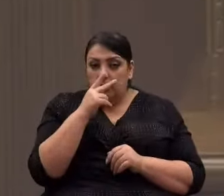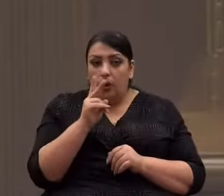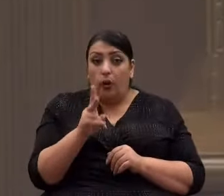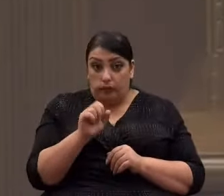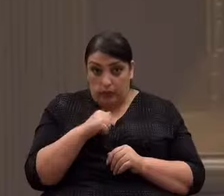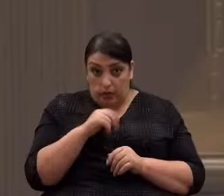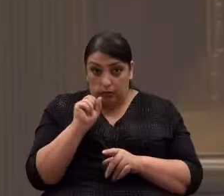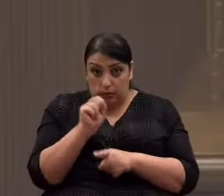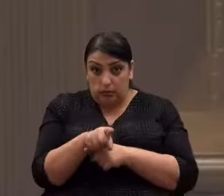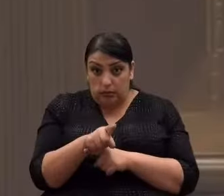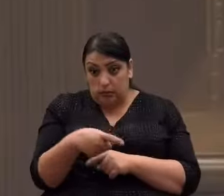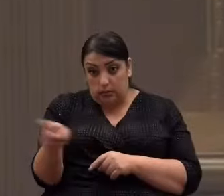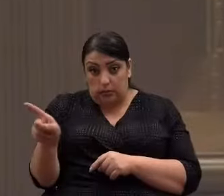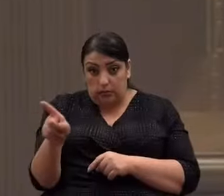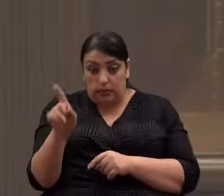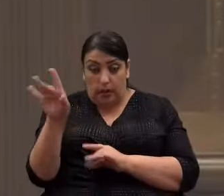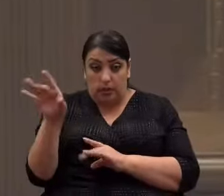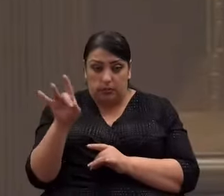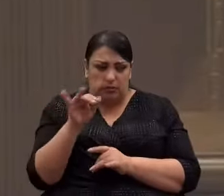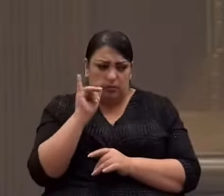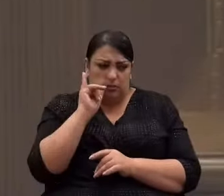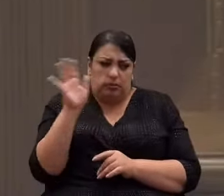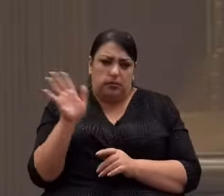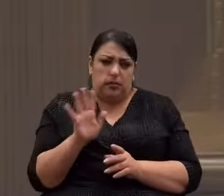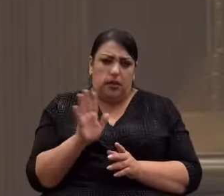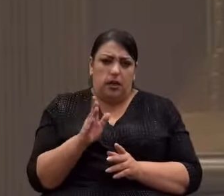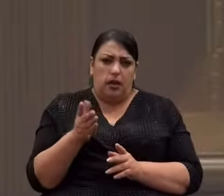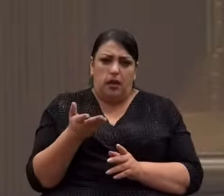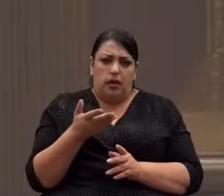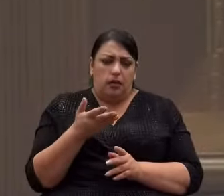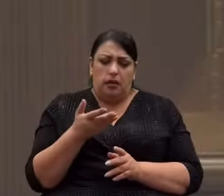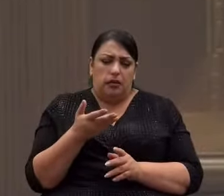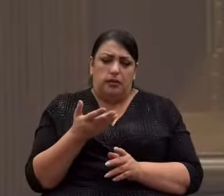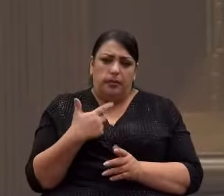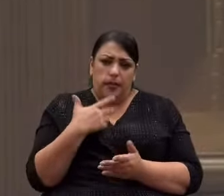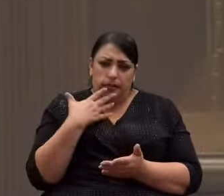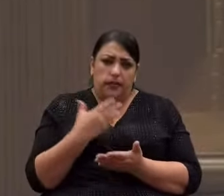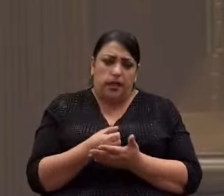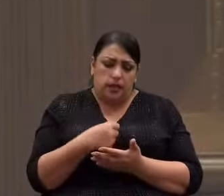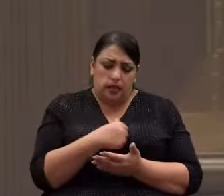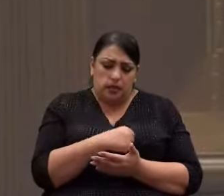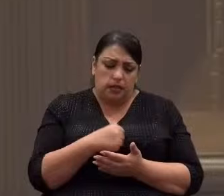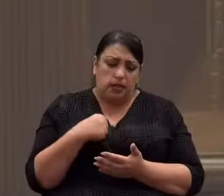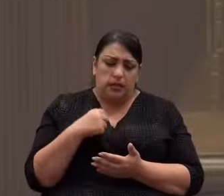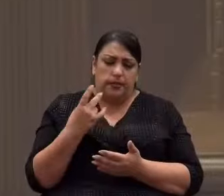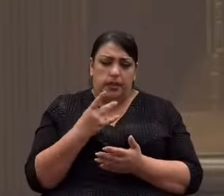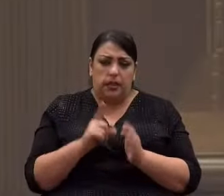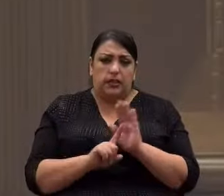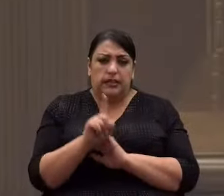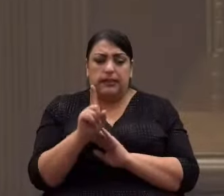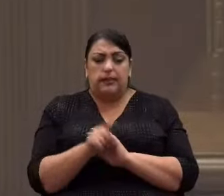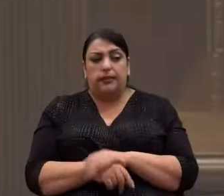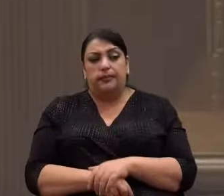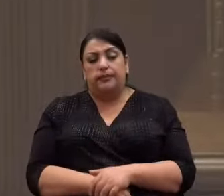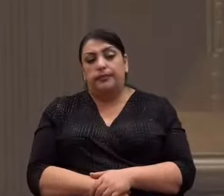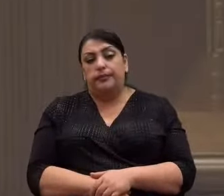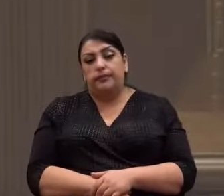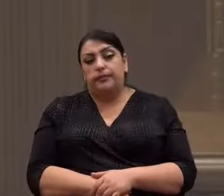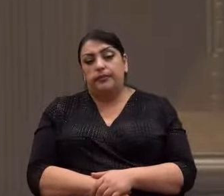սկսենք եկեք մեզնից սկսենք էլի շնորհակալություն Շնորհակալություն